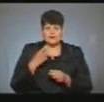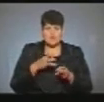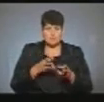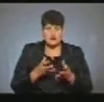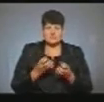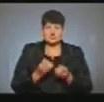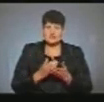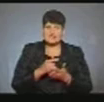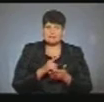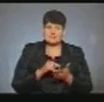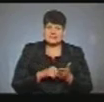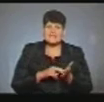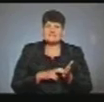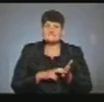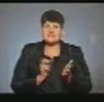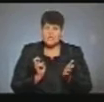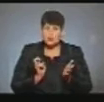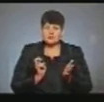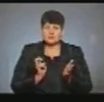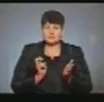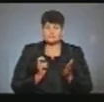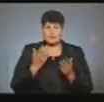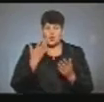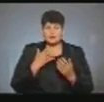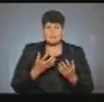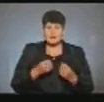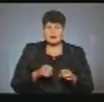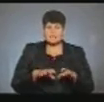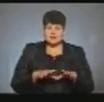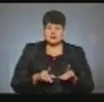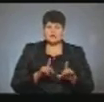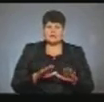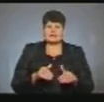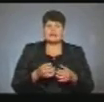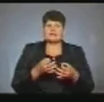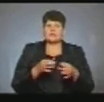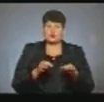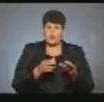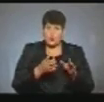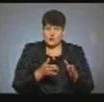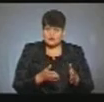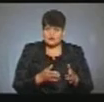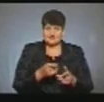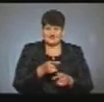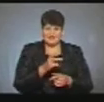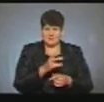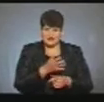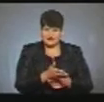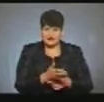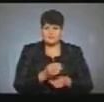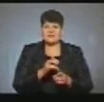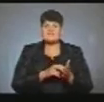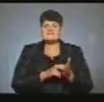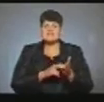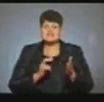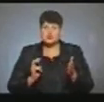є питання відключення. Тобто, коли приймається рішення, що надати дозвіл ті чи інші квартирі на